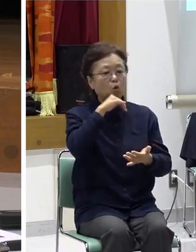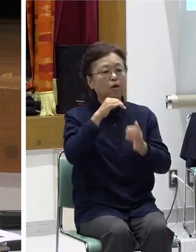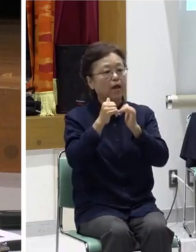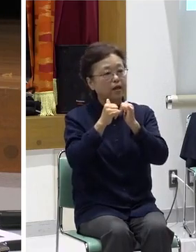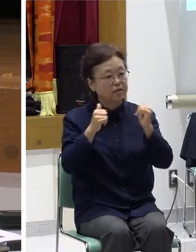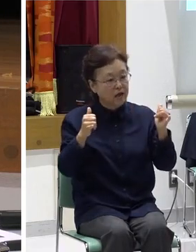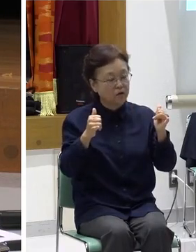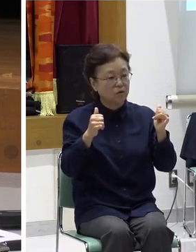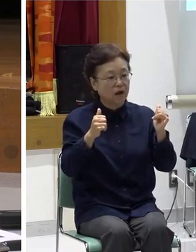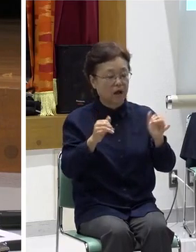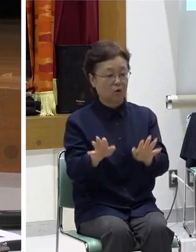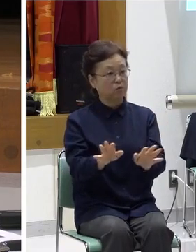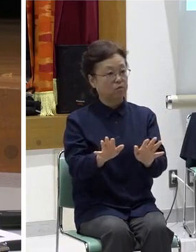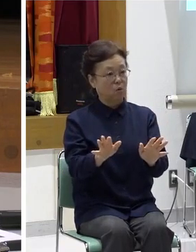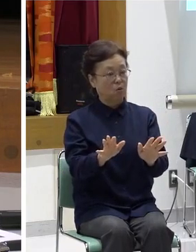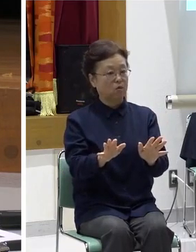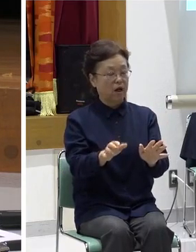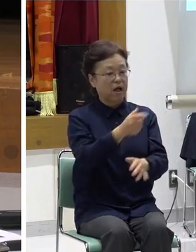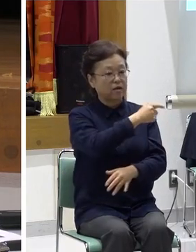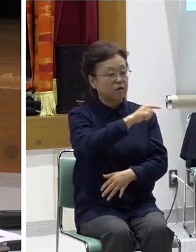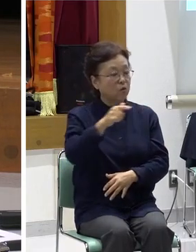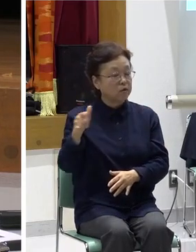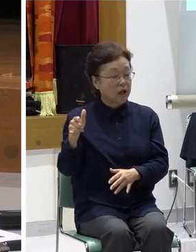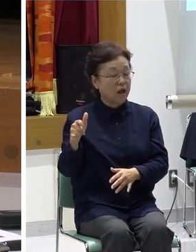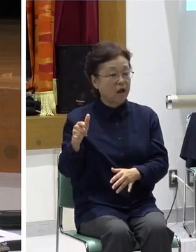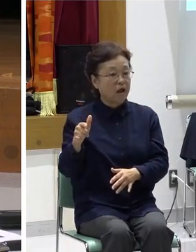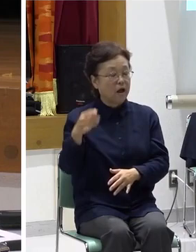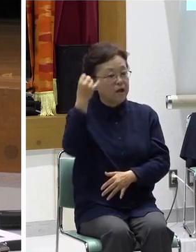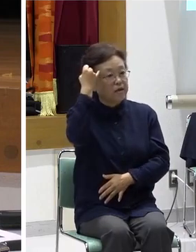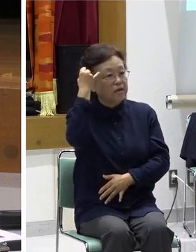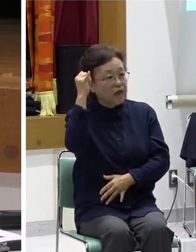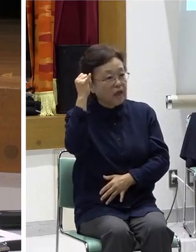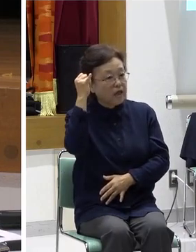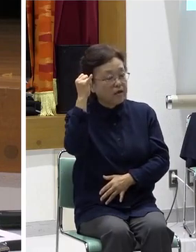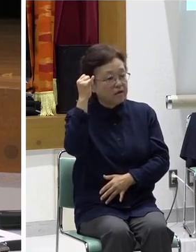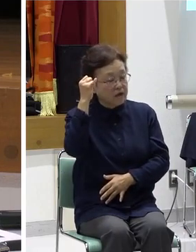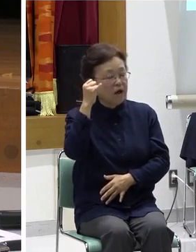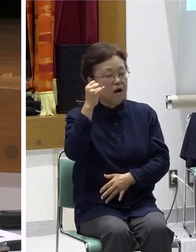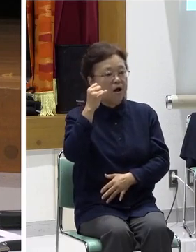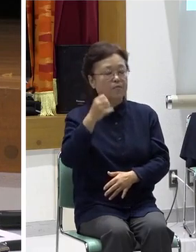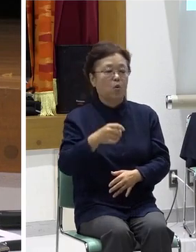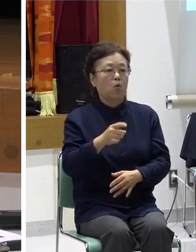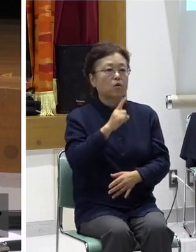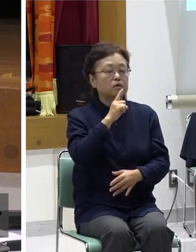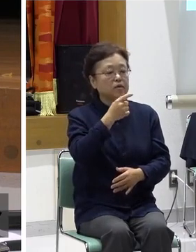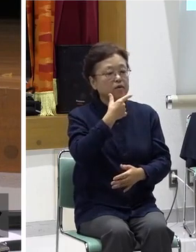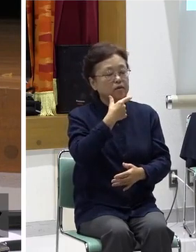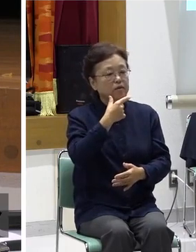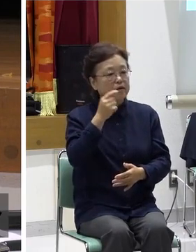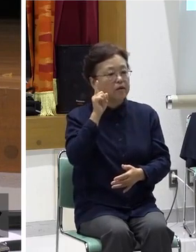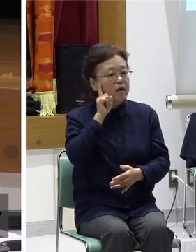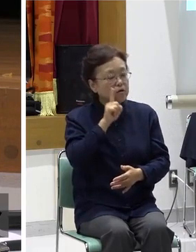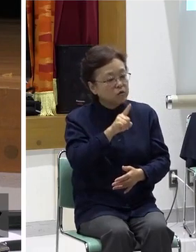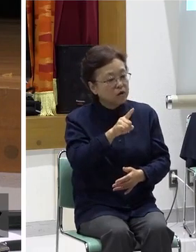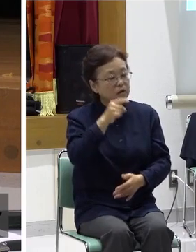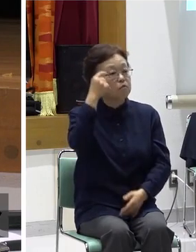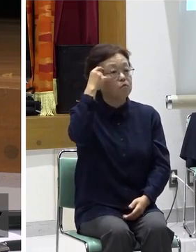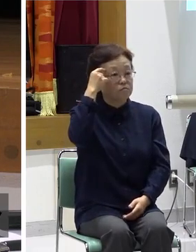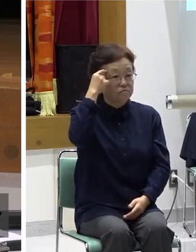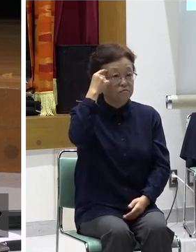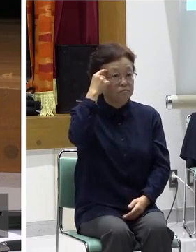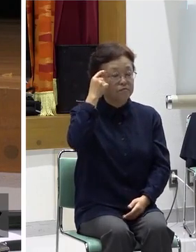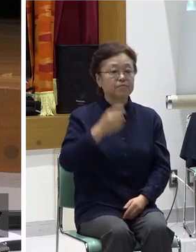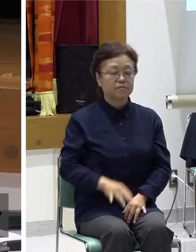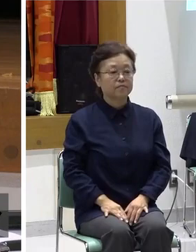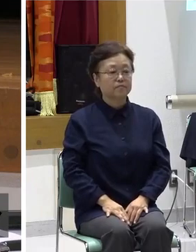か児童であったりとかいろんな個別の意見反映できるのかなとちょっと思ってます。そういったところでいろんな事